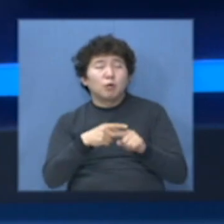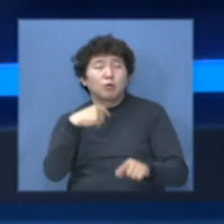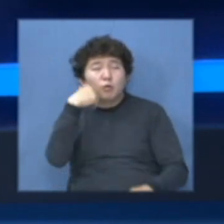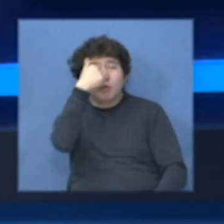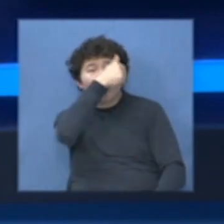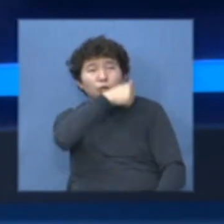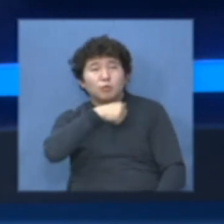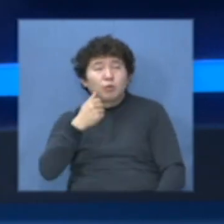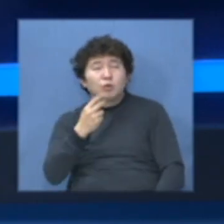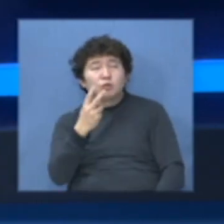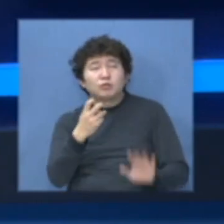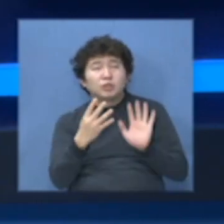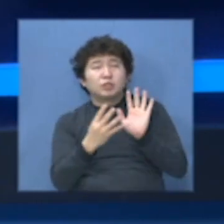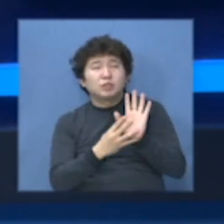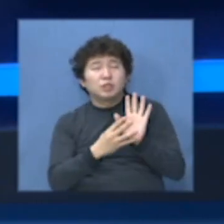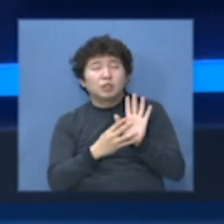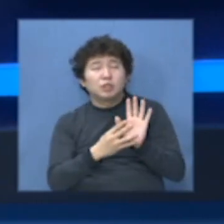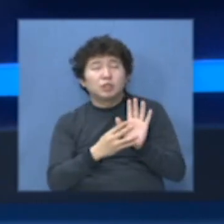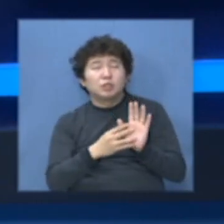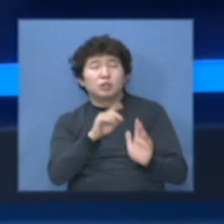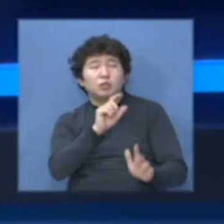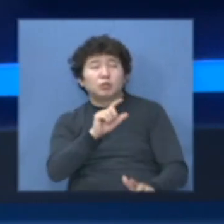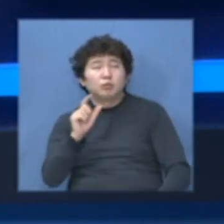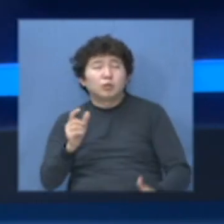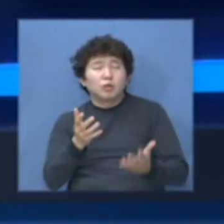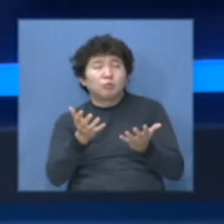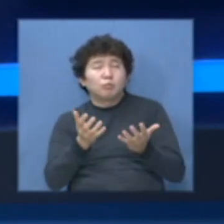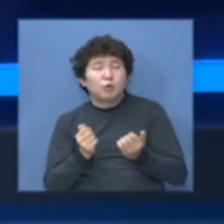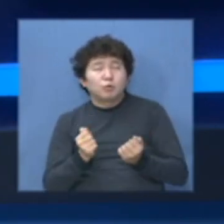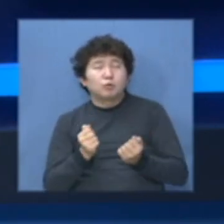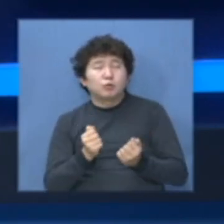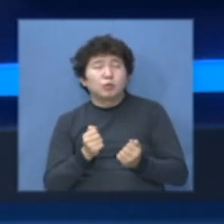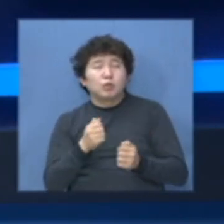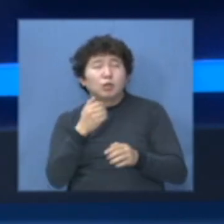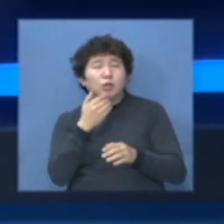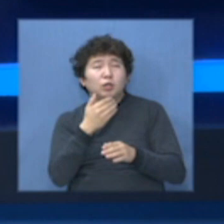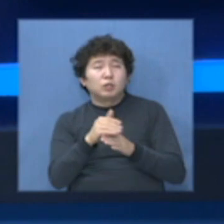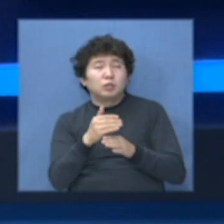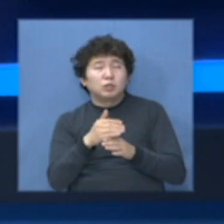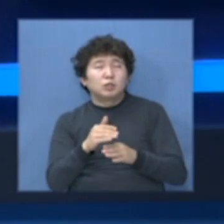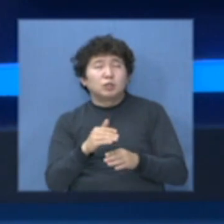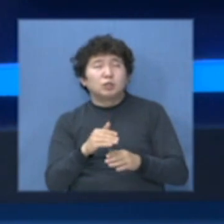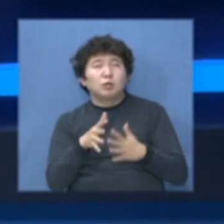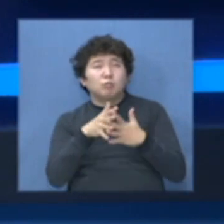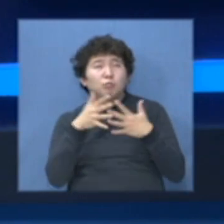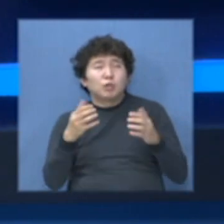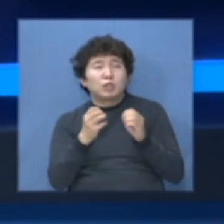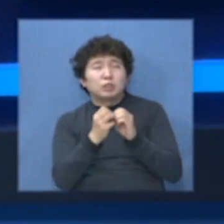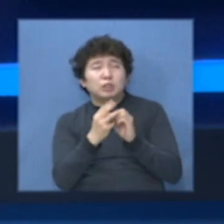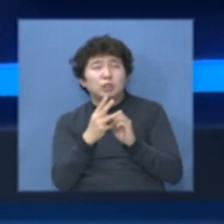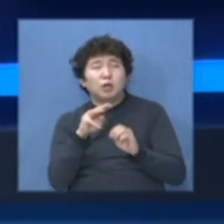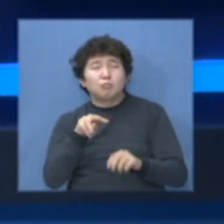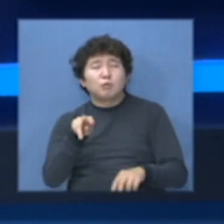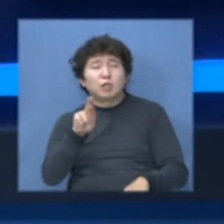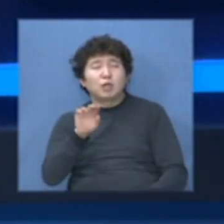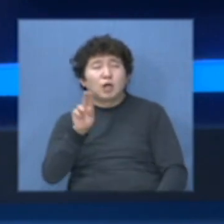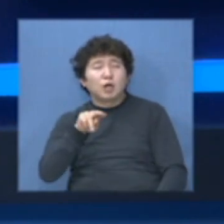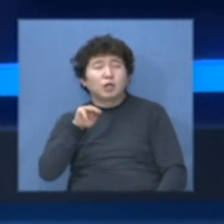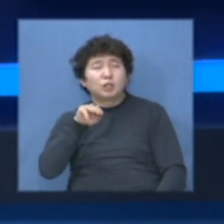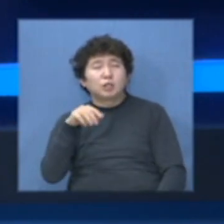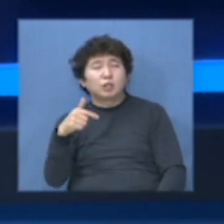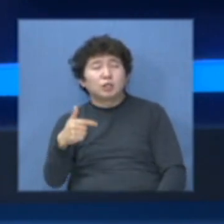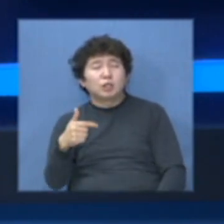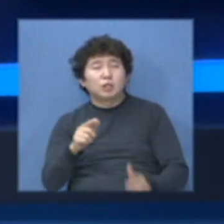субсидированы 209 проектов на общую сумму более 13 млрд тенге для поддержки как начинающих